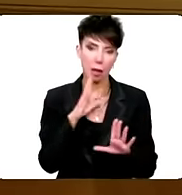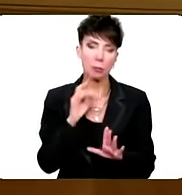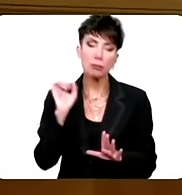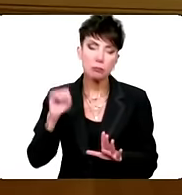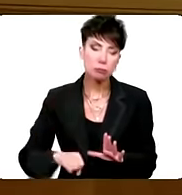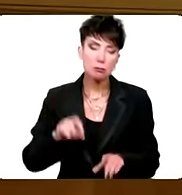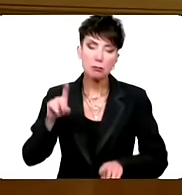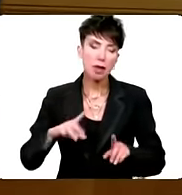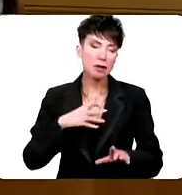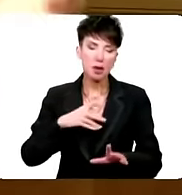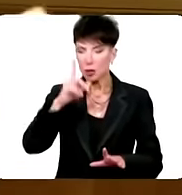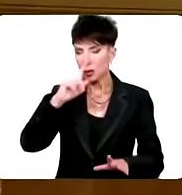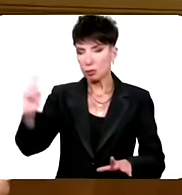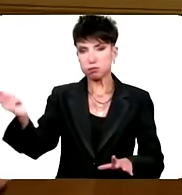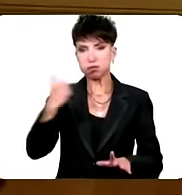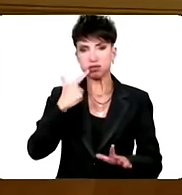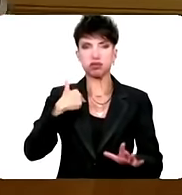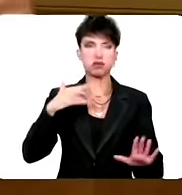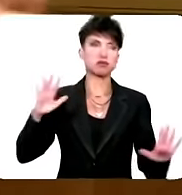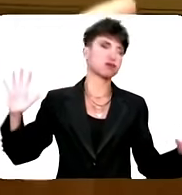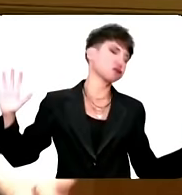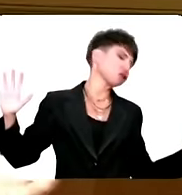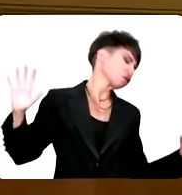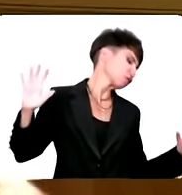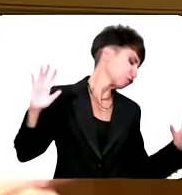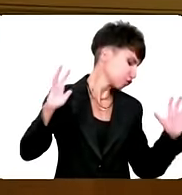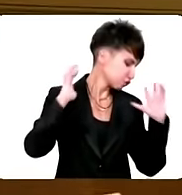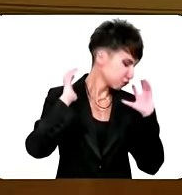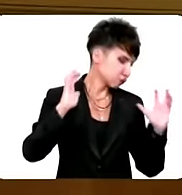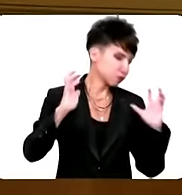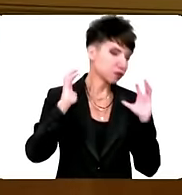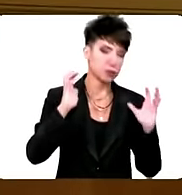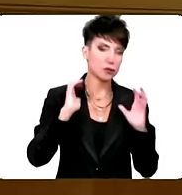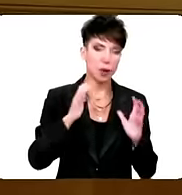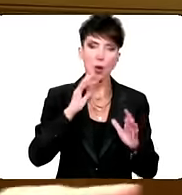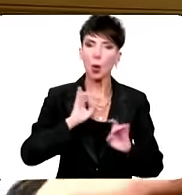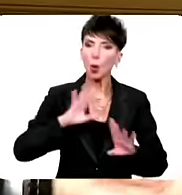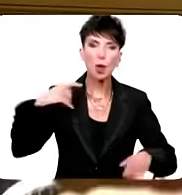απλά δεν ανήκει στους διαμαρτυρόμενους κατά ανάγκη, όπως απλά είπε...